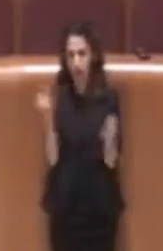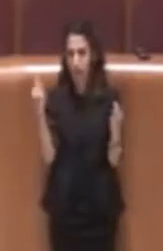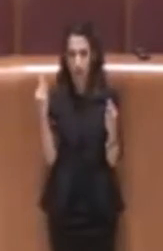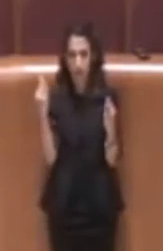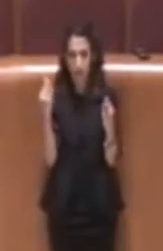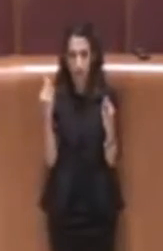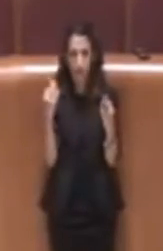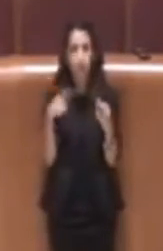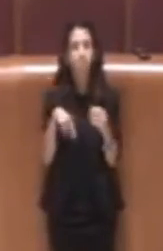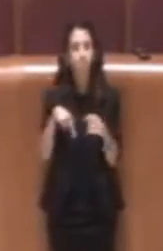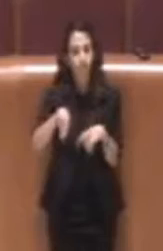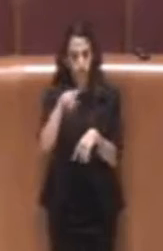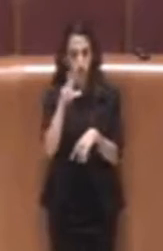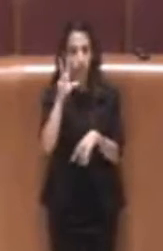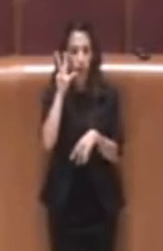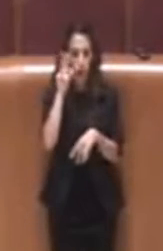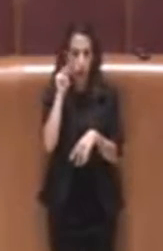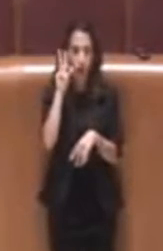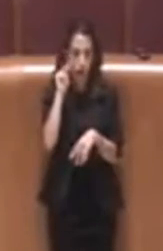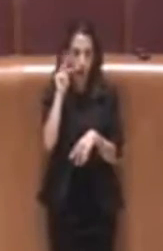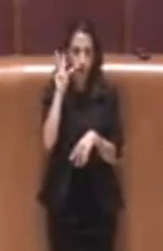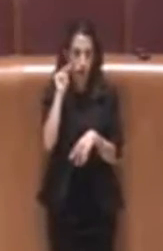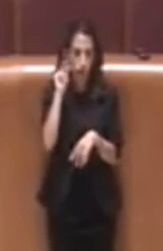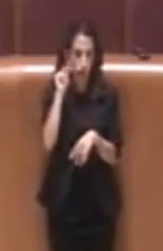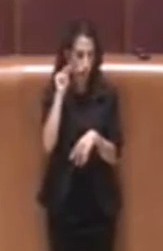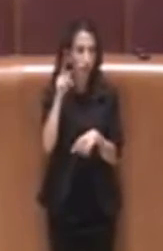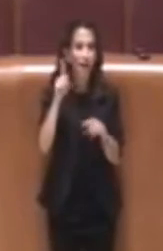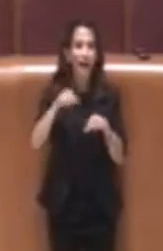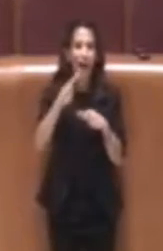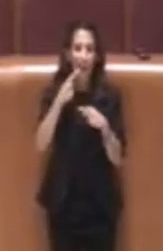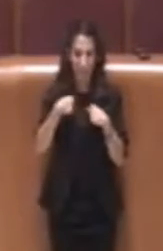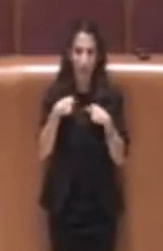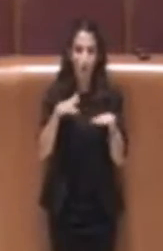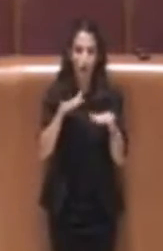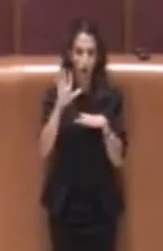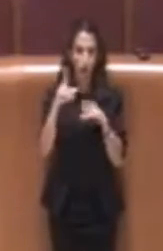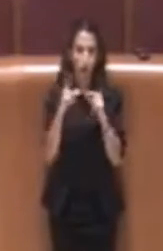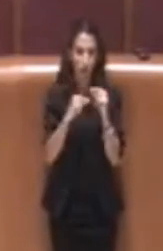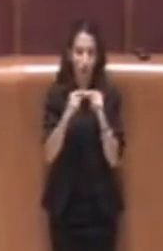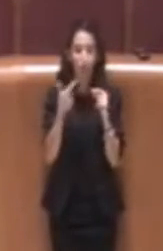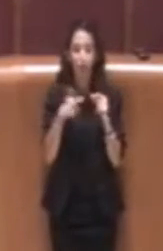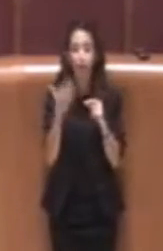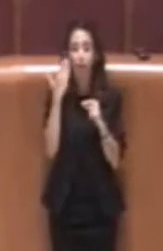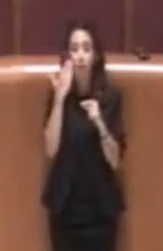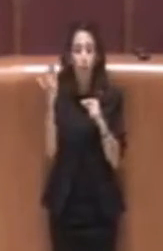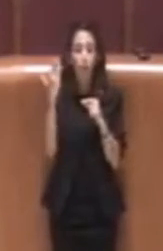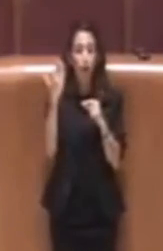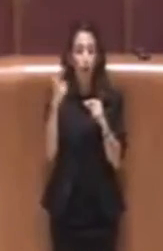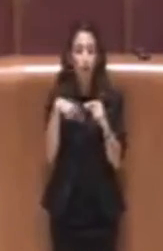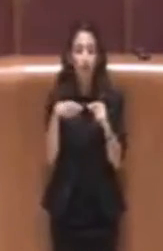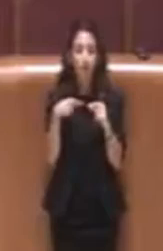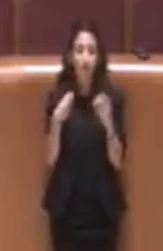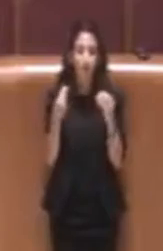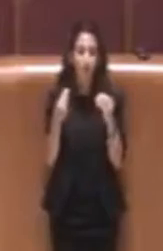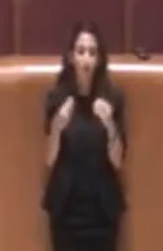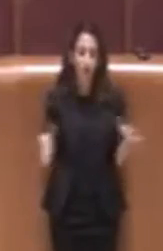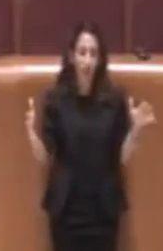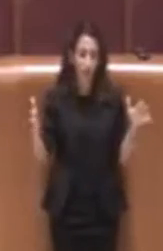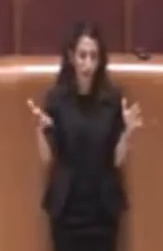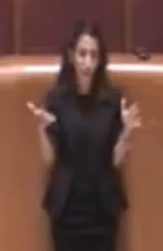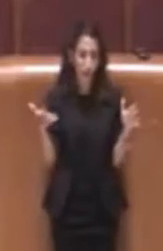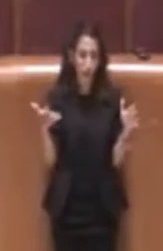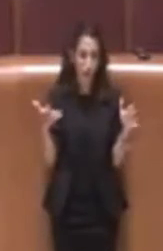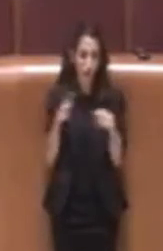e li conosciamo anche noi Movimento 5 Stelle, perché purtroppo abbiamo perso un municipio per questo